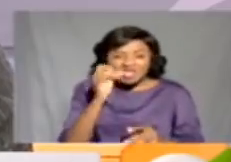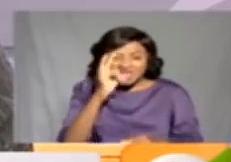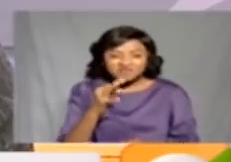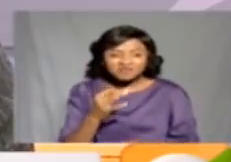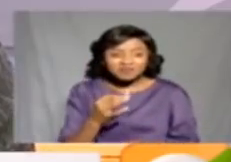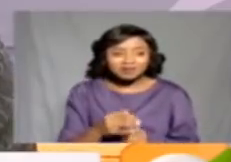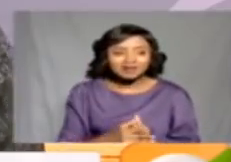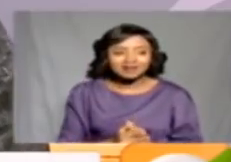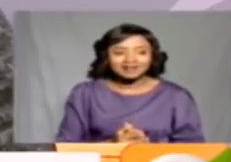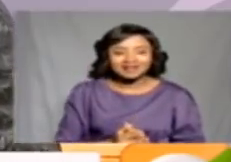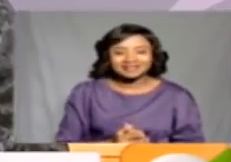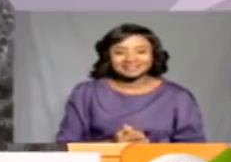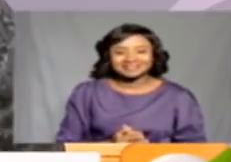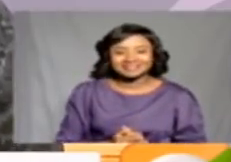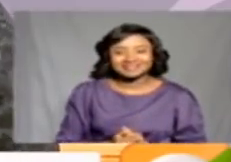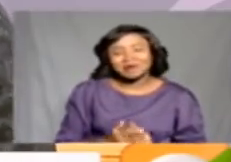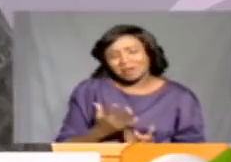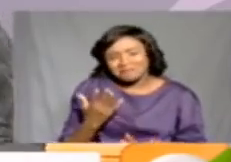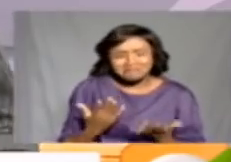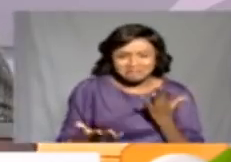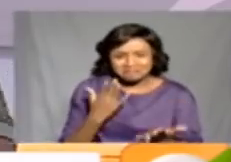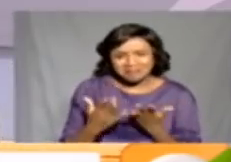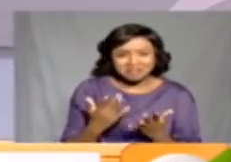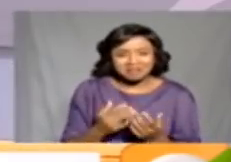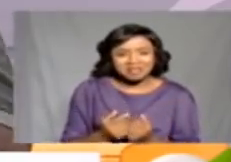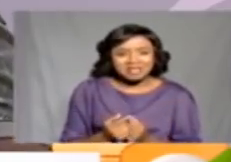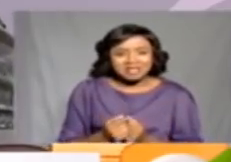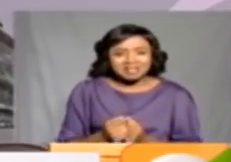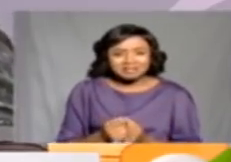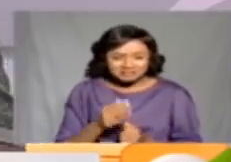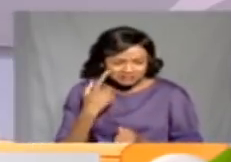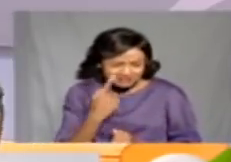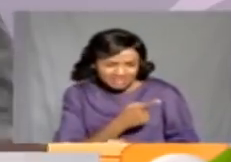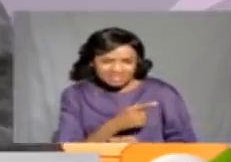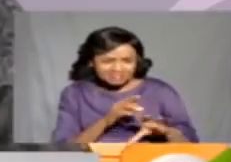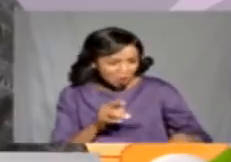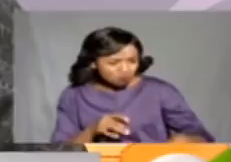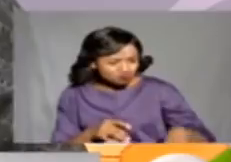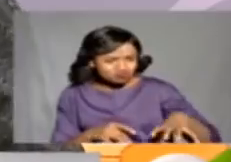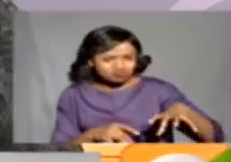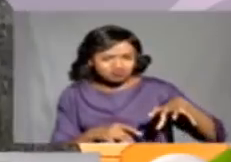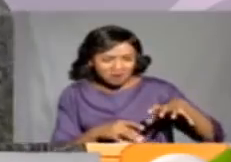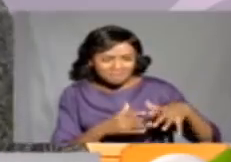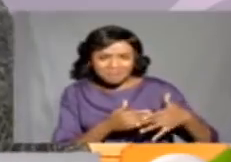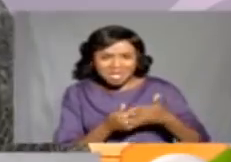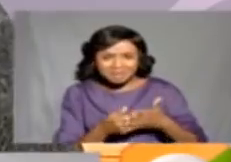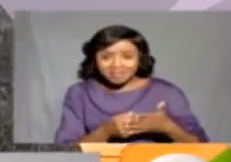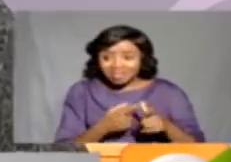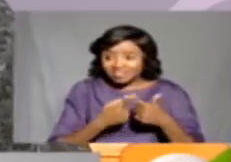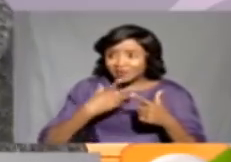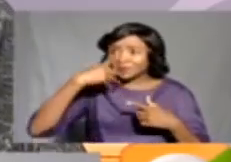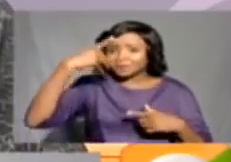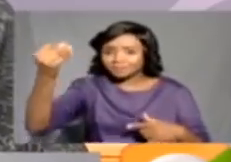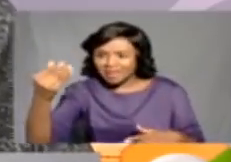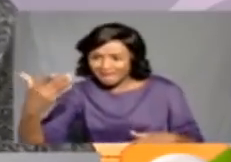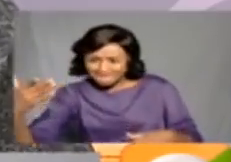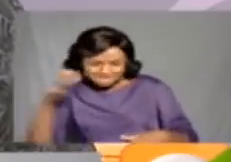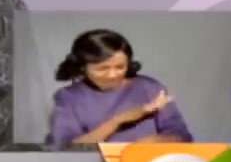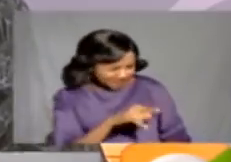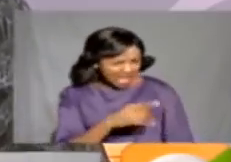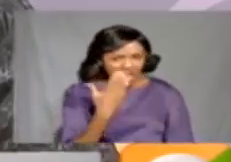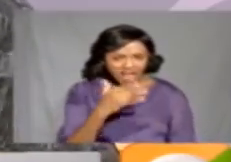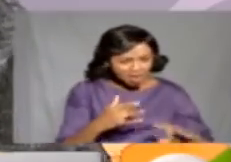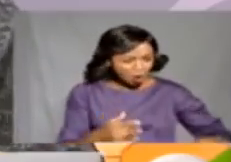Tuseme Mashirima huyu tunayemfahamu. Kwa mfano halisi. Alafu tukakwenda mbali, alafu tukirudi, Tunapata Mashirima ametushinda kwa urefu.